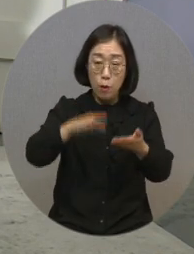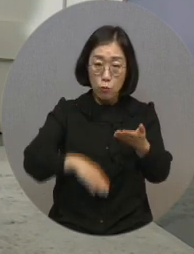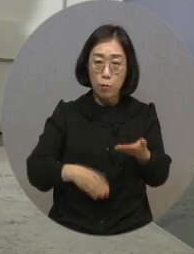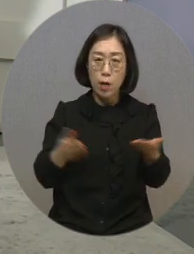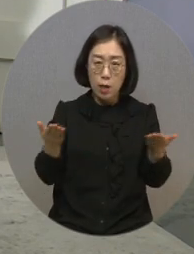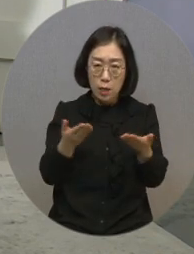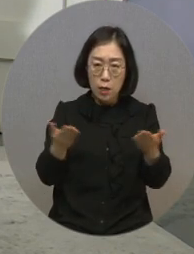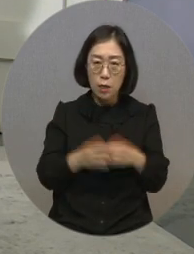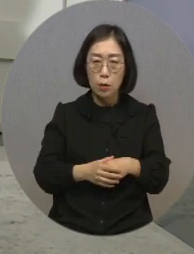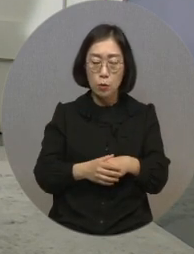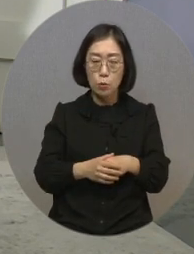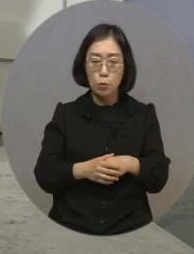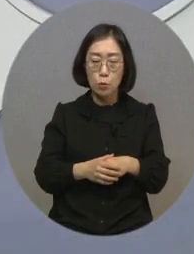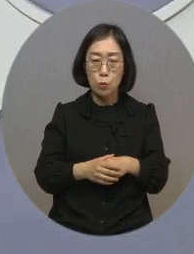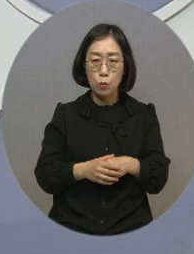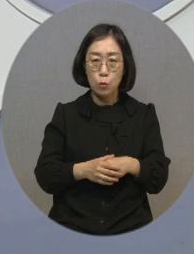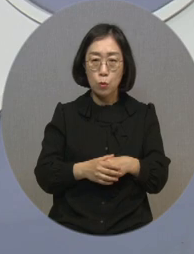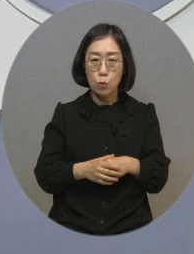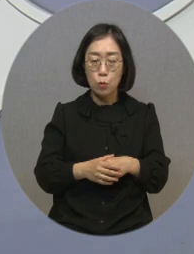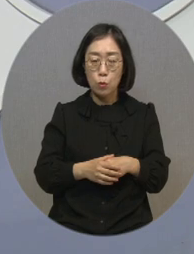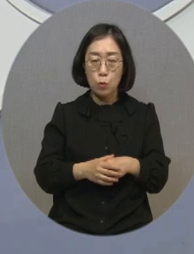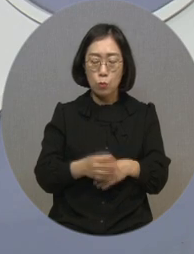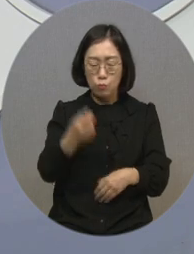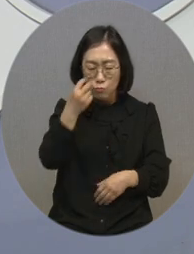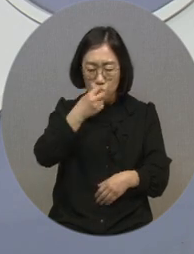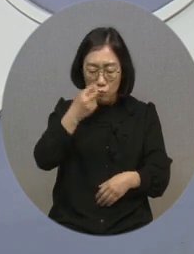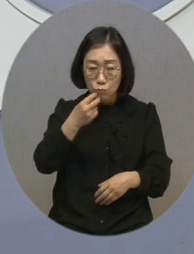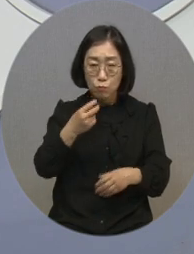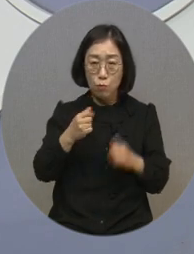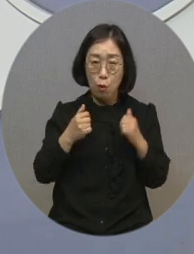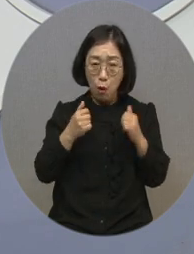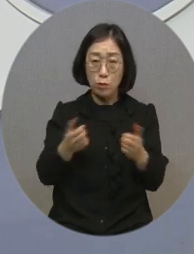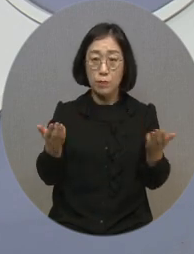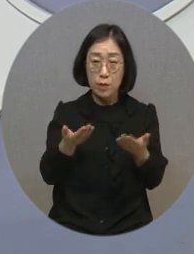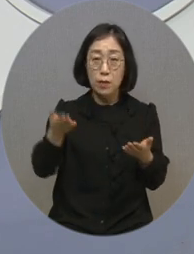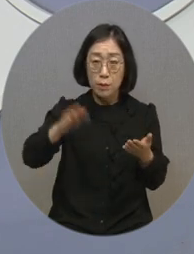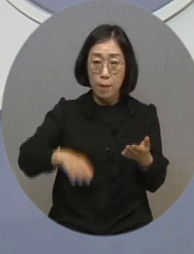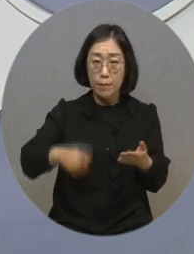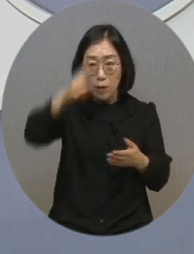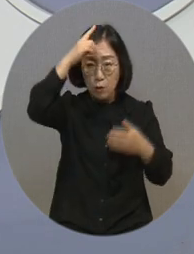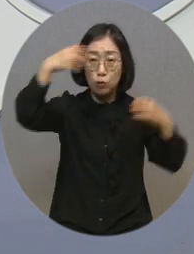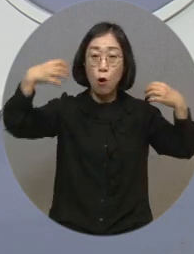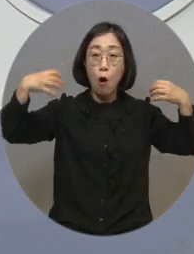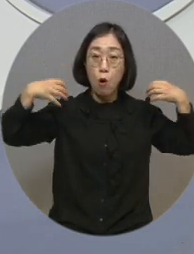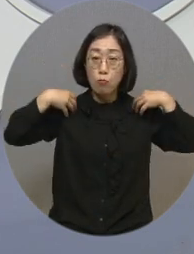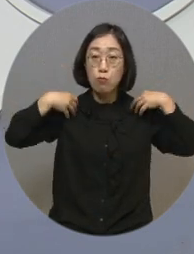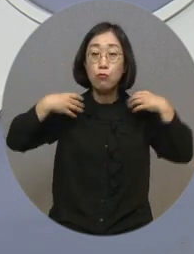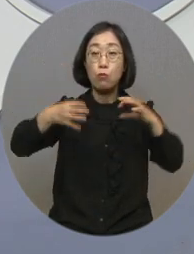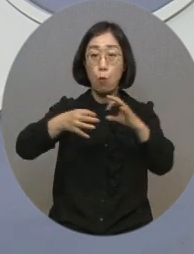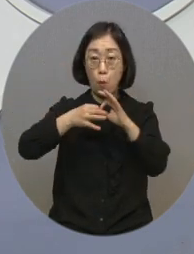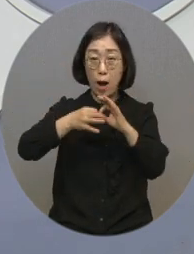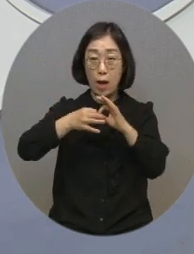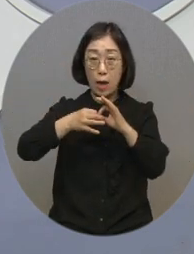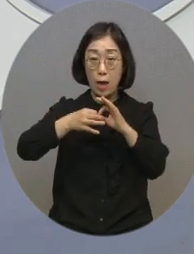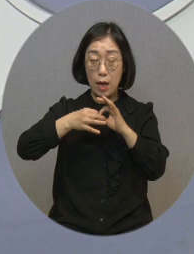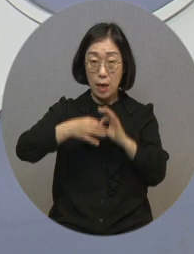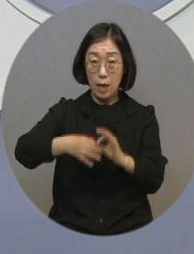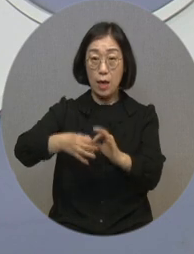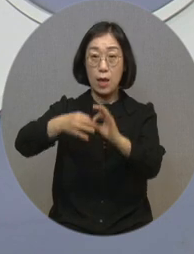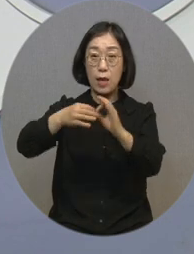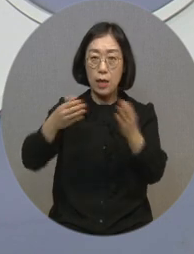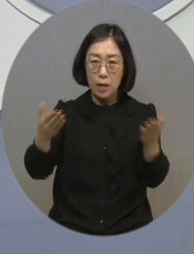있고 수사관들 열심히 일하고 있는데 아무래도 이제 국가 기관의 한 일원이다 보니까는 생각보다는 이제